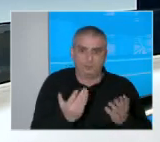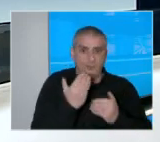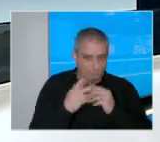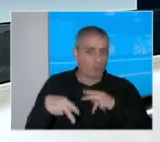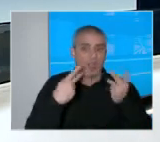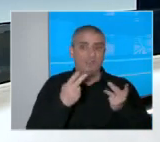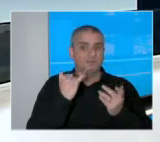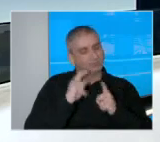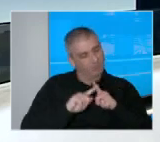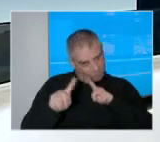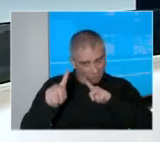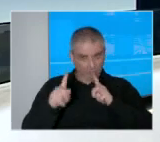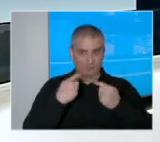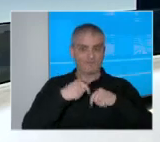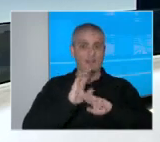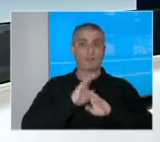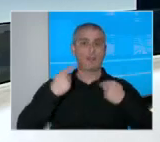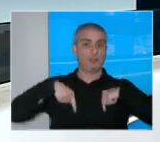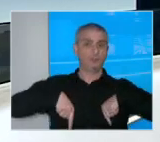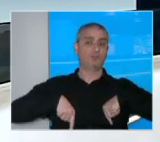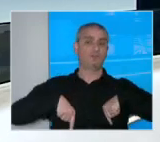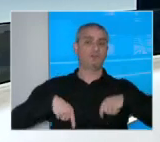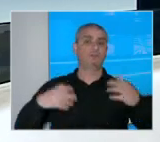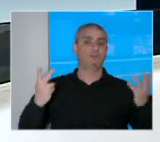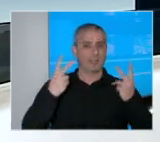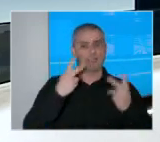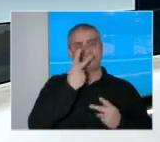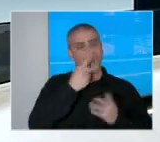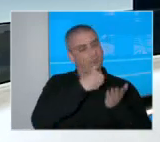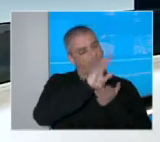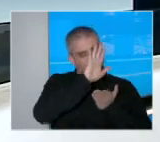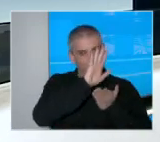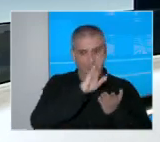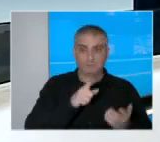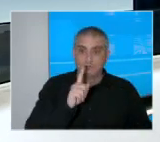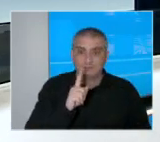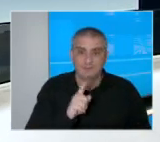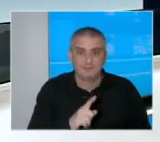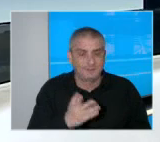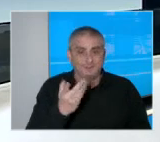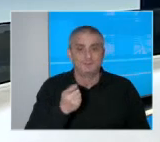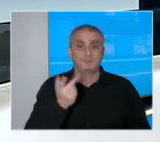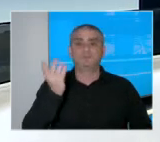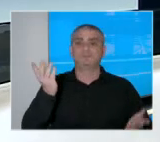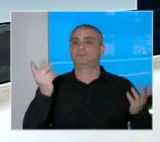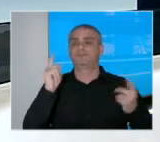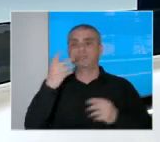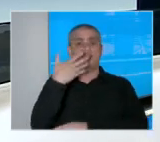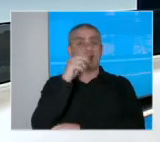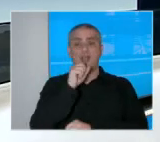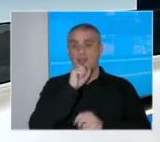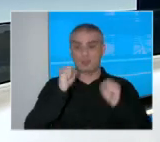הוא חזר, אבל היה איזה חודש שהוועדה התנהלה ללא יושב ראש. העיקר שפינדרוס לא יהיה. העיקר שפינדרוס לא יהיה, אגב, זקני דגל התורה